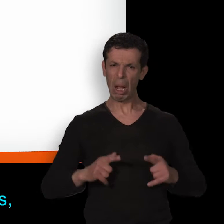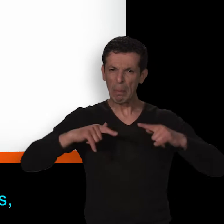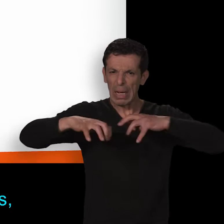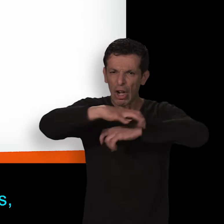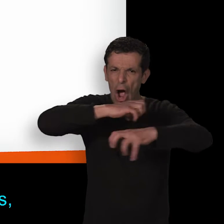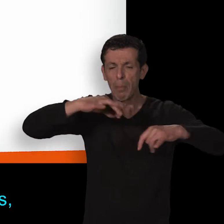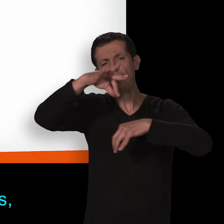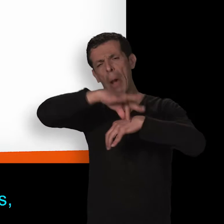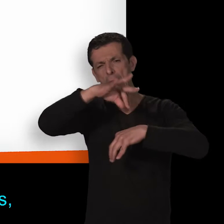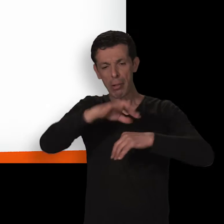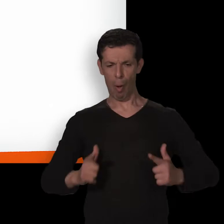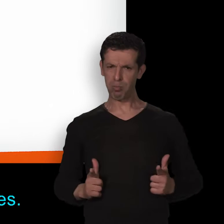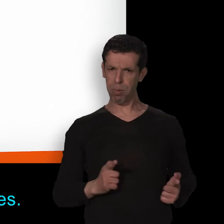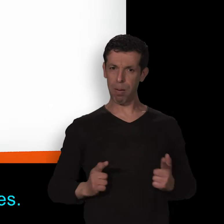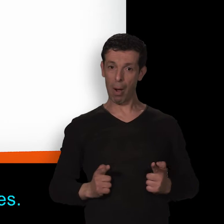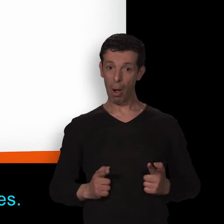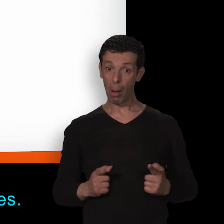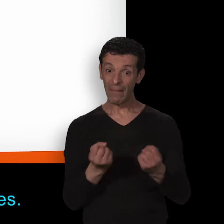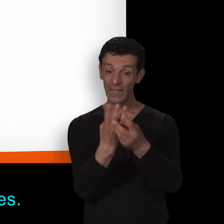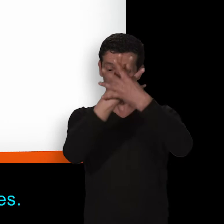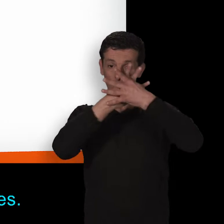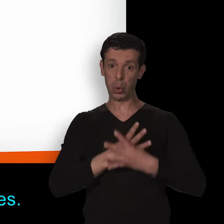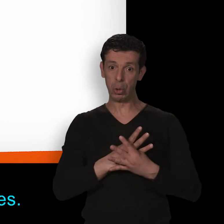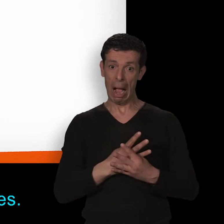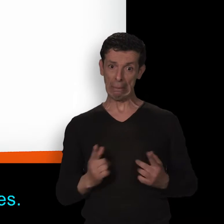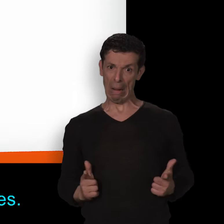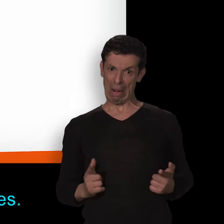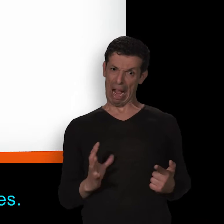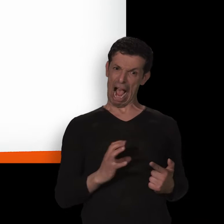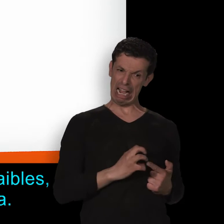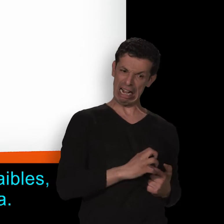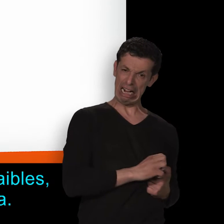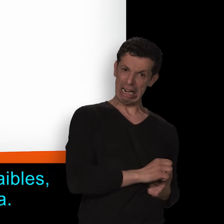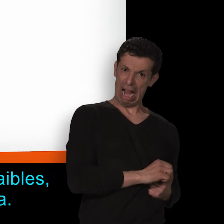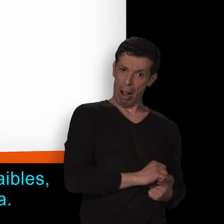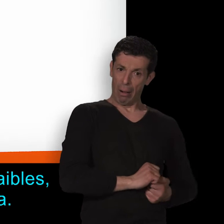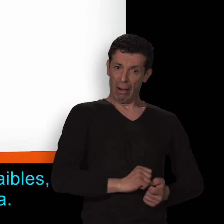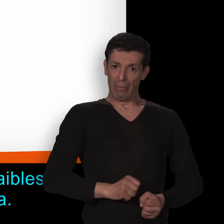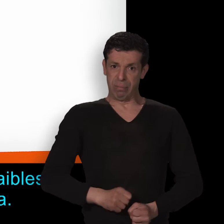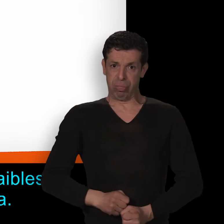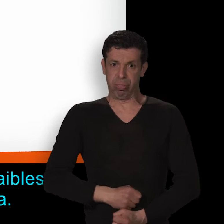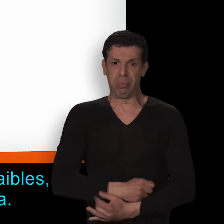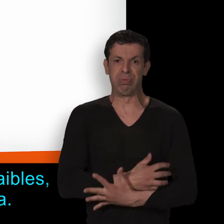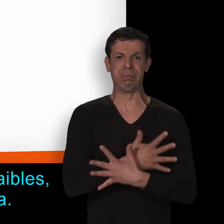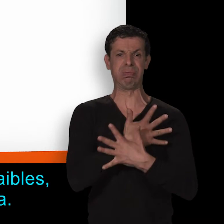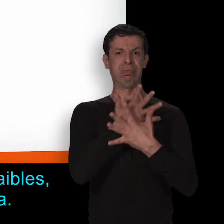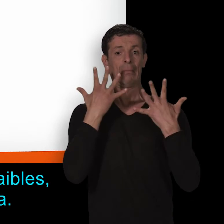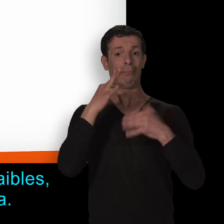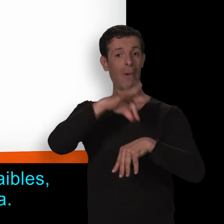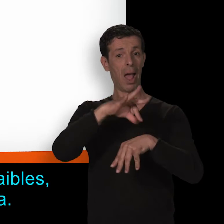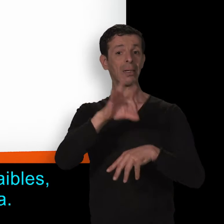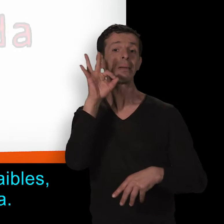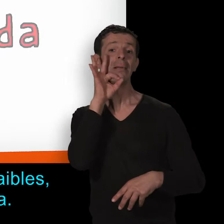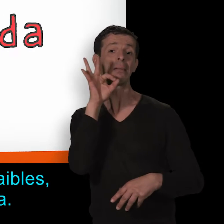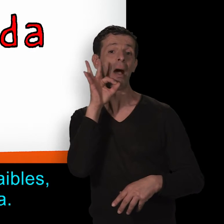attaque lentement les défenses de notre corps qui servent à nous protéger des microbes et des maladies. Quand les défenses deviennent trop faibles, on dit alors